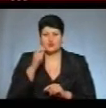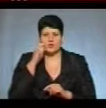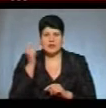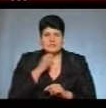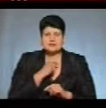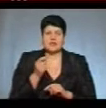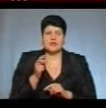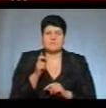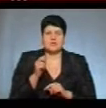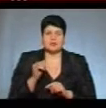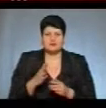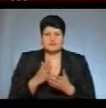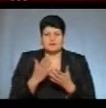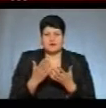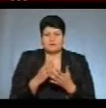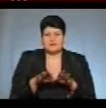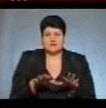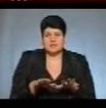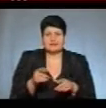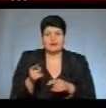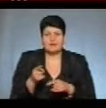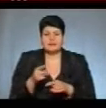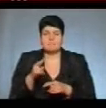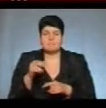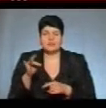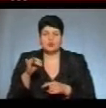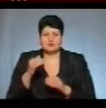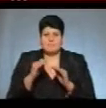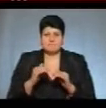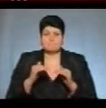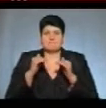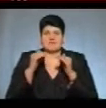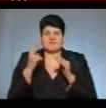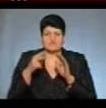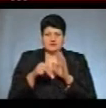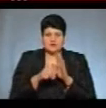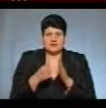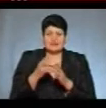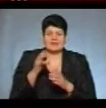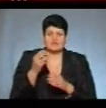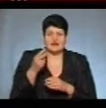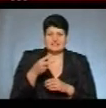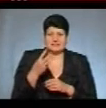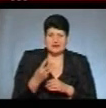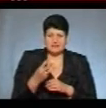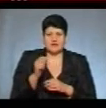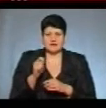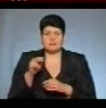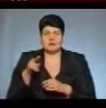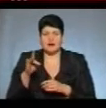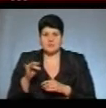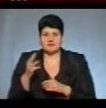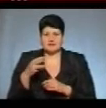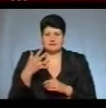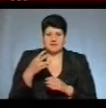біатлоністи зараз займають такі місця. Тернополянин Дмитро Підручний піднявся з 26-го місця на 23-те, Артем Прима – з 35-го